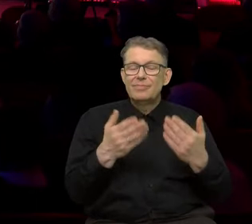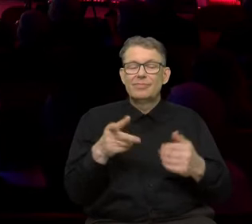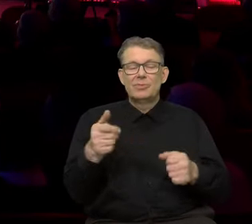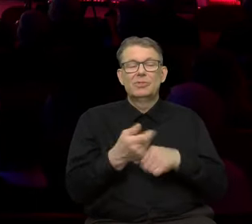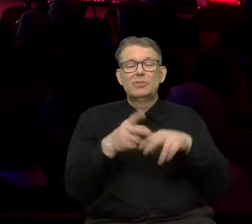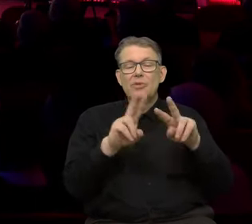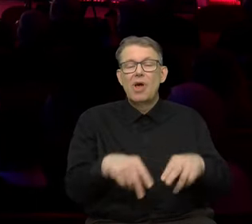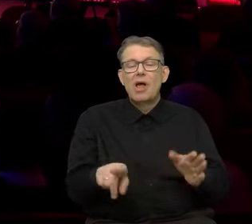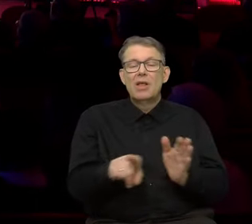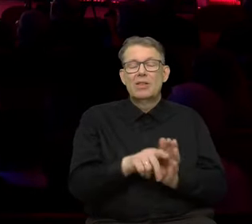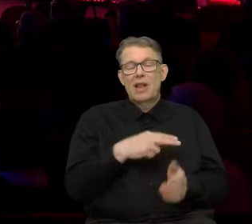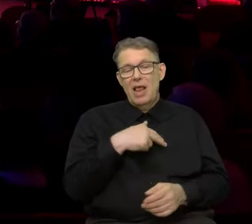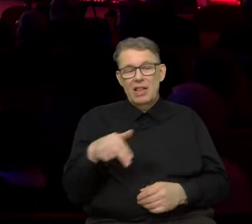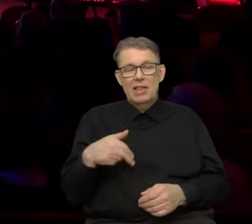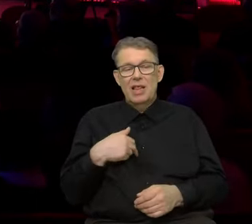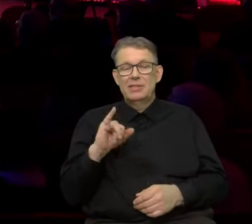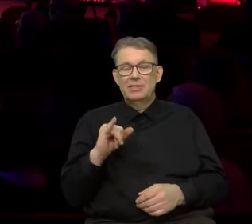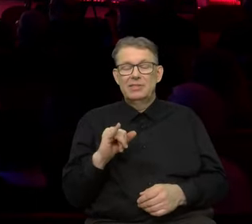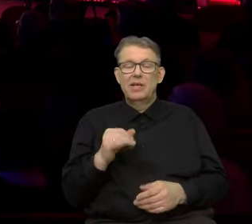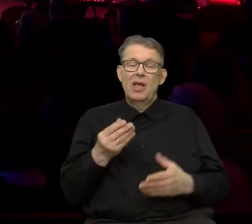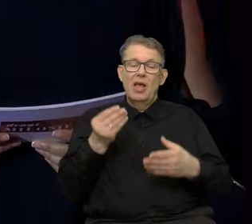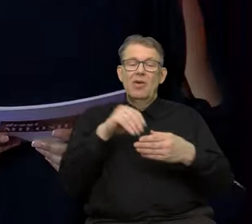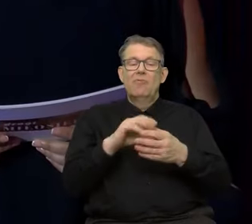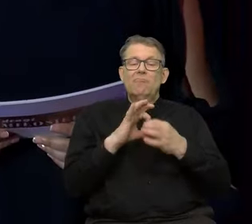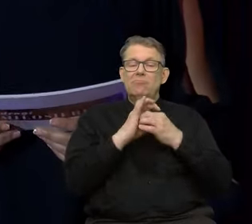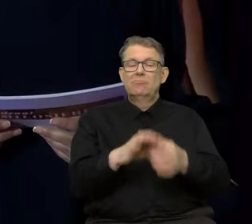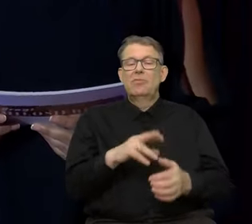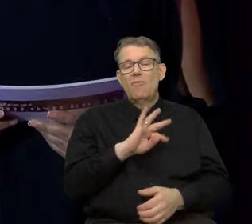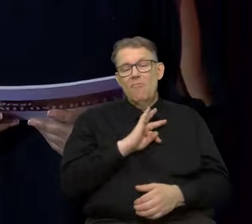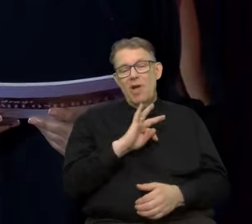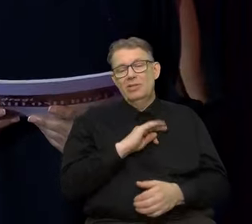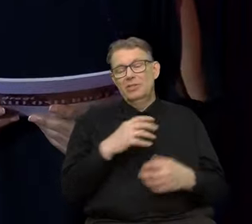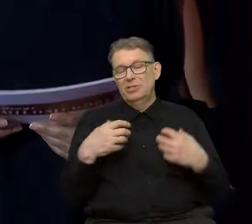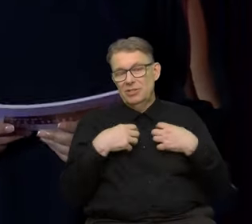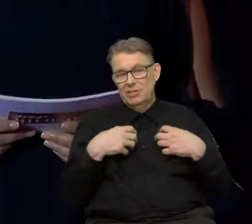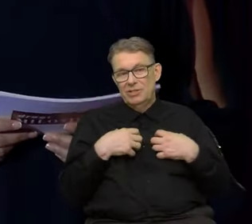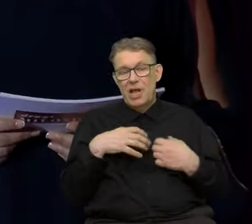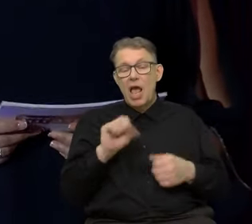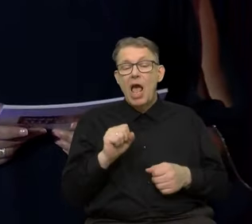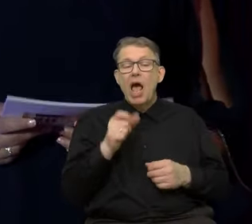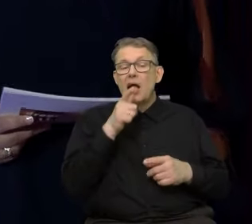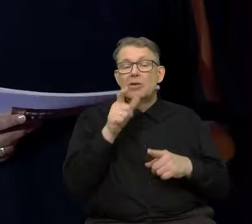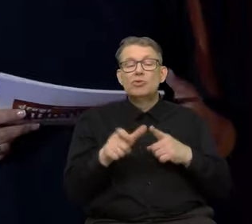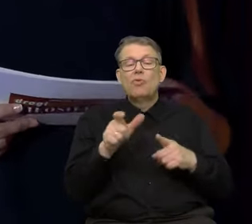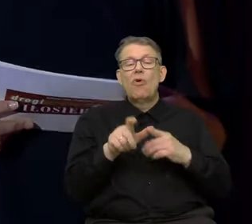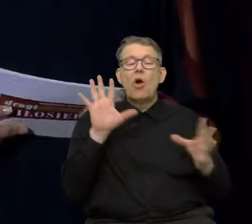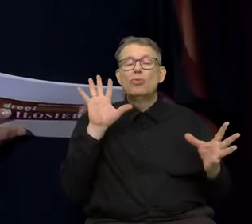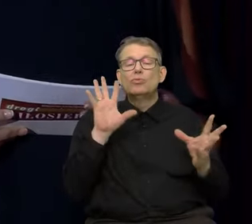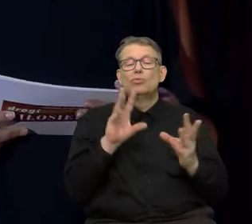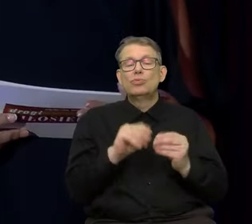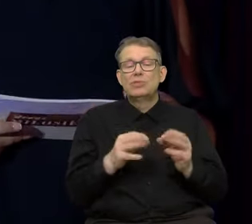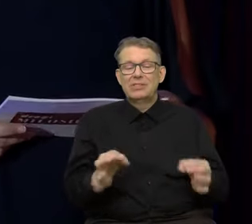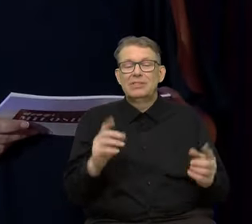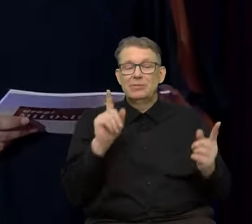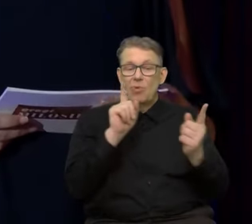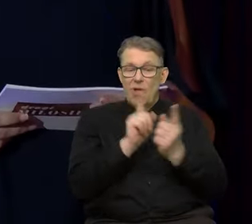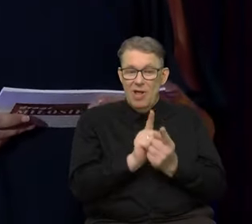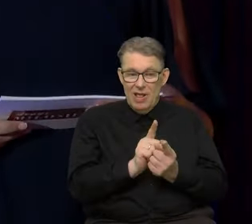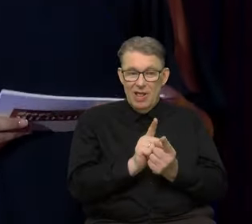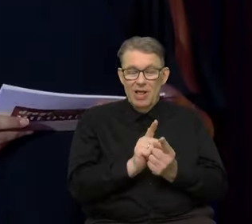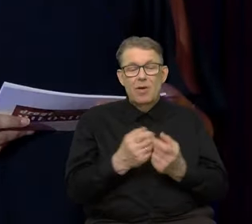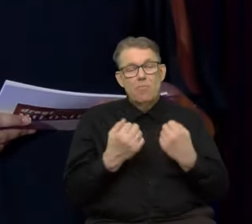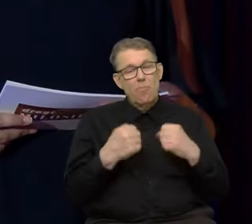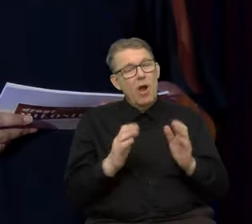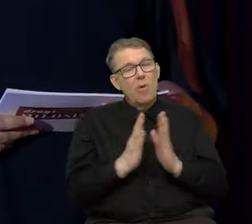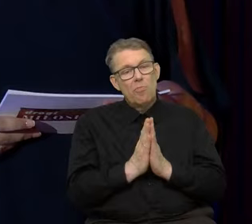próbować wprowadzać je w codzienne życie. A o słowo podsumowujące dzisiejsze spotkanie